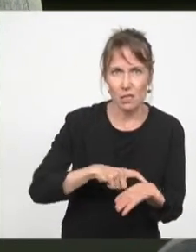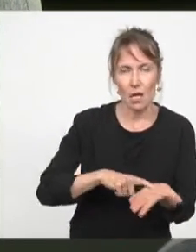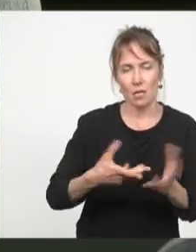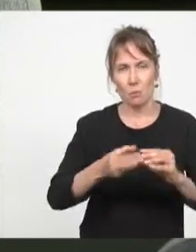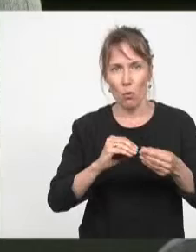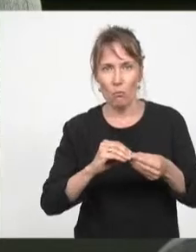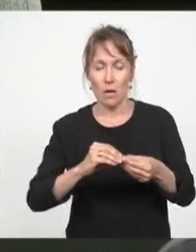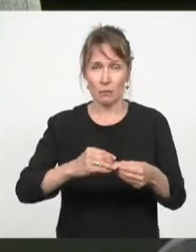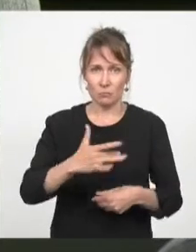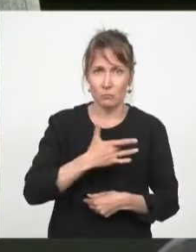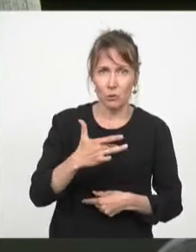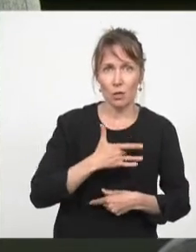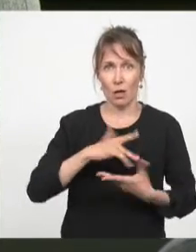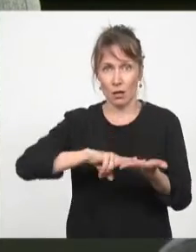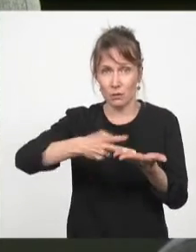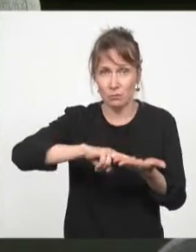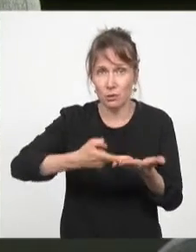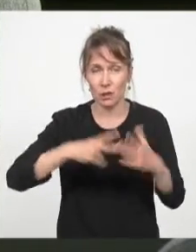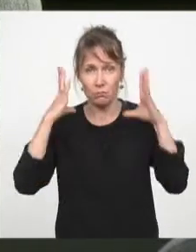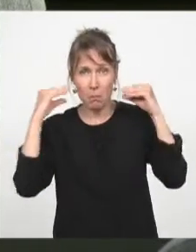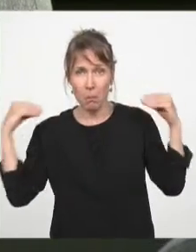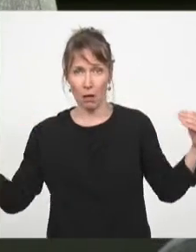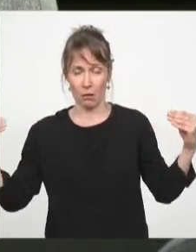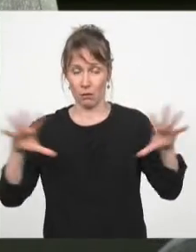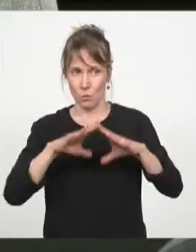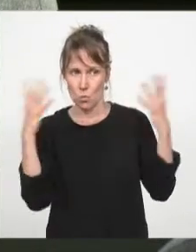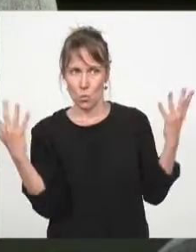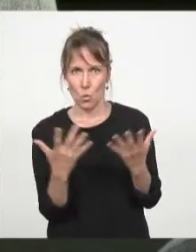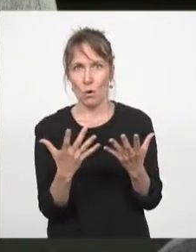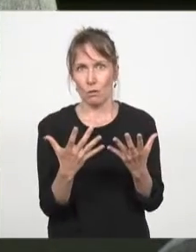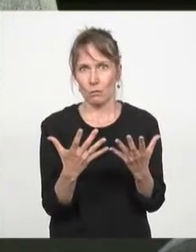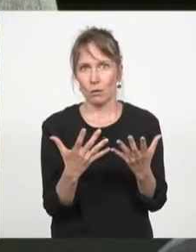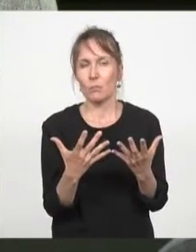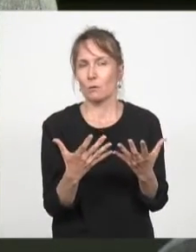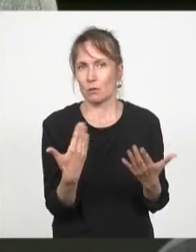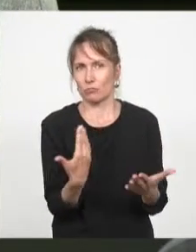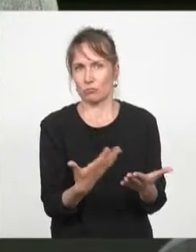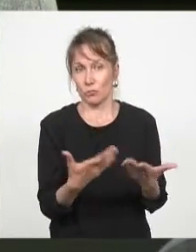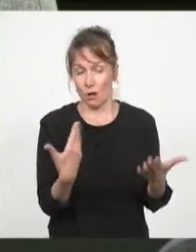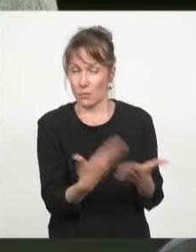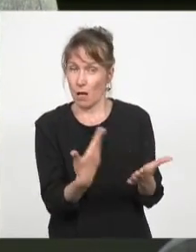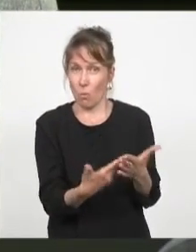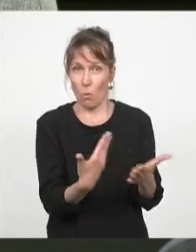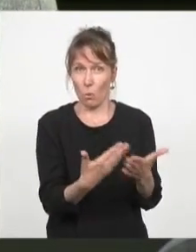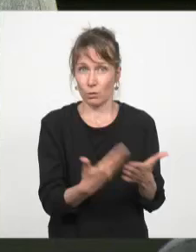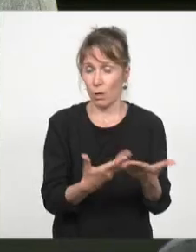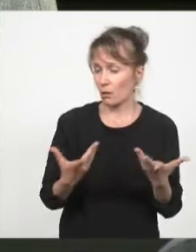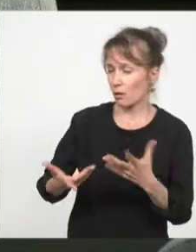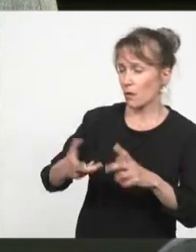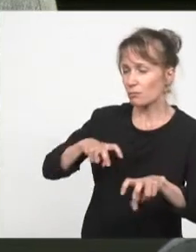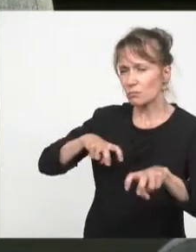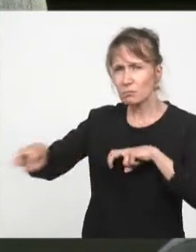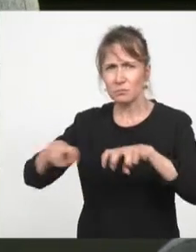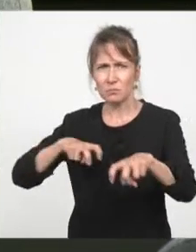cardiovasculaires, insomnie, acouphènes. Ce plan offre un diagnostic détaillé et met en exergue l'effet de la circulation routière dans